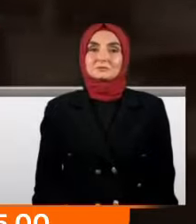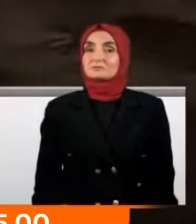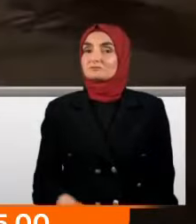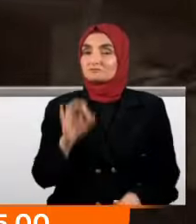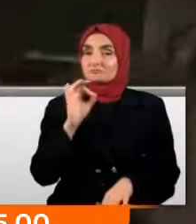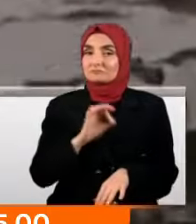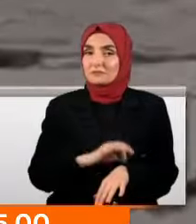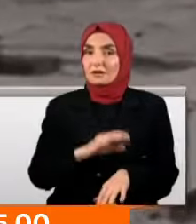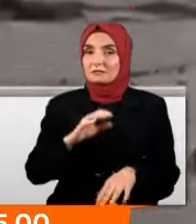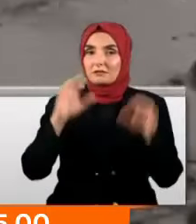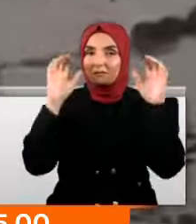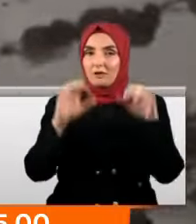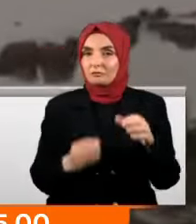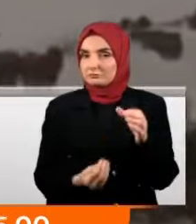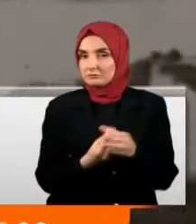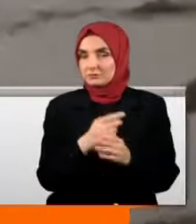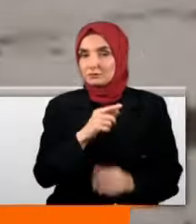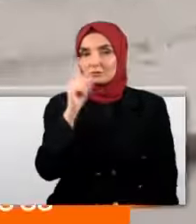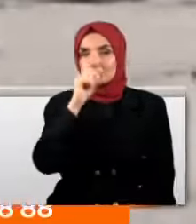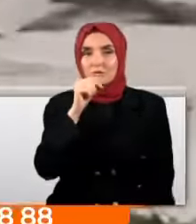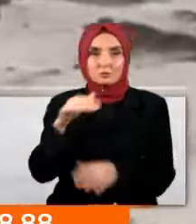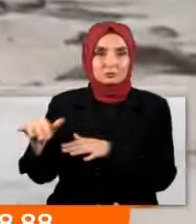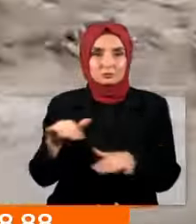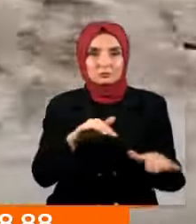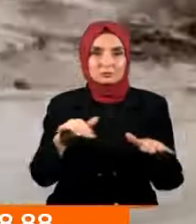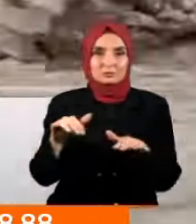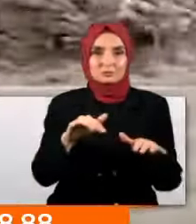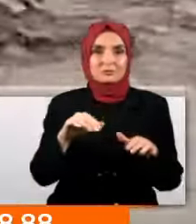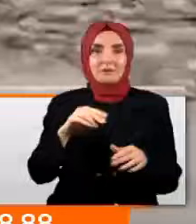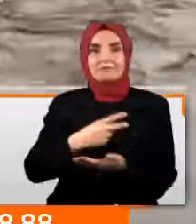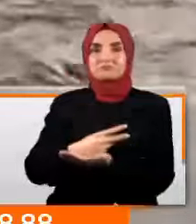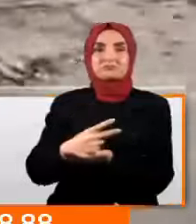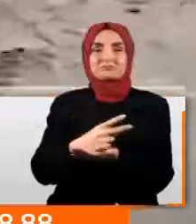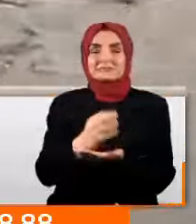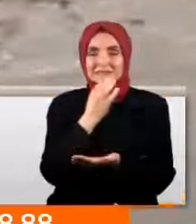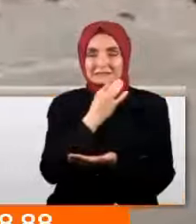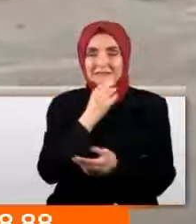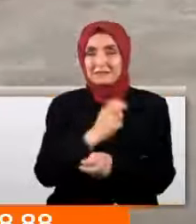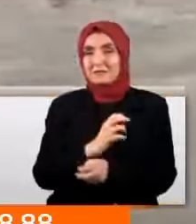Aniden bastıran sağanak yüzünden sele kapılmak an meselesi.